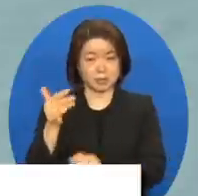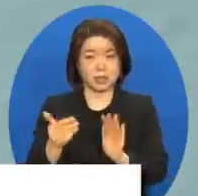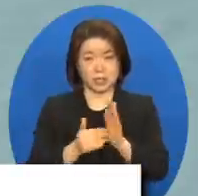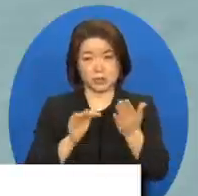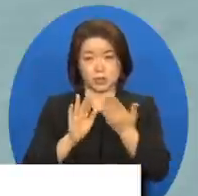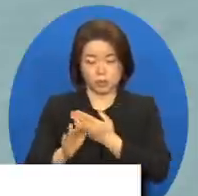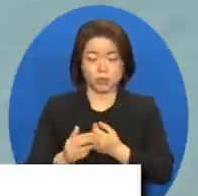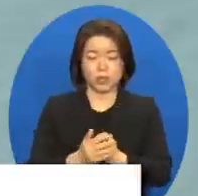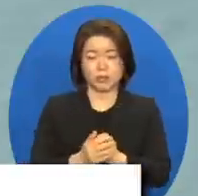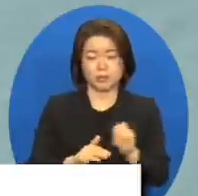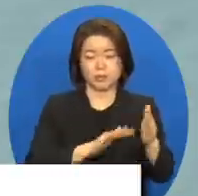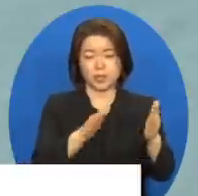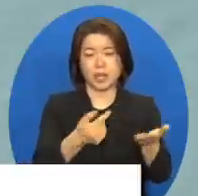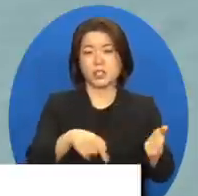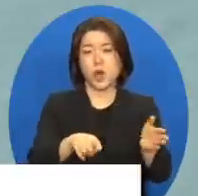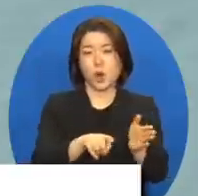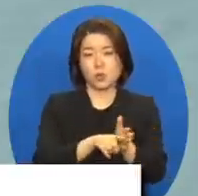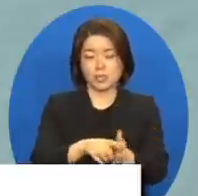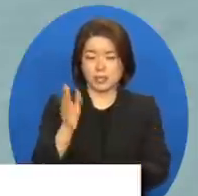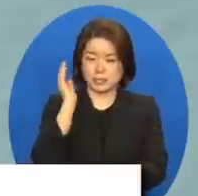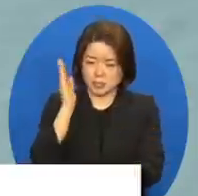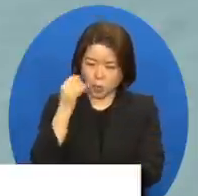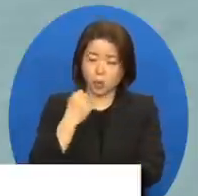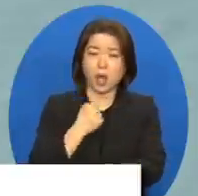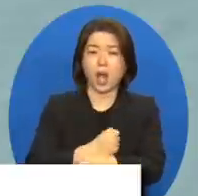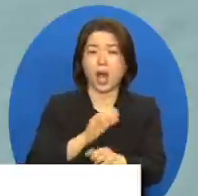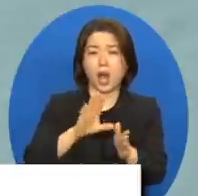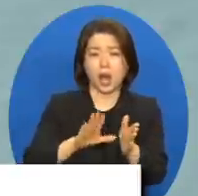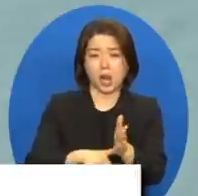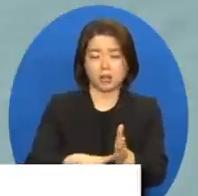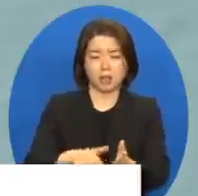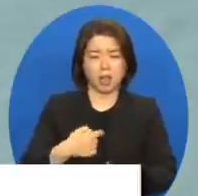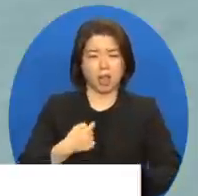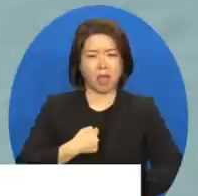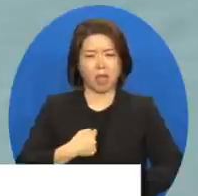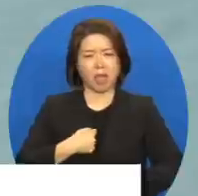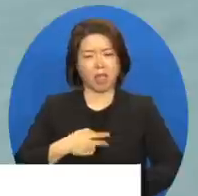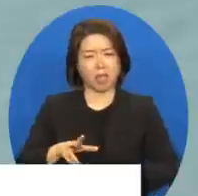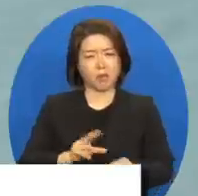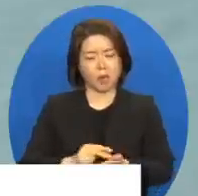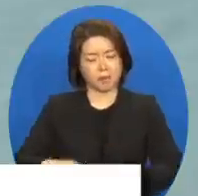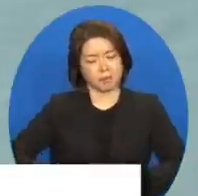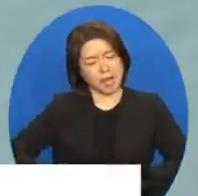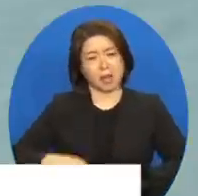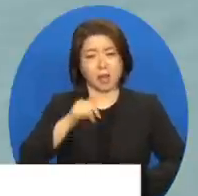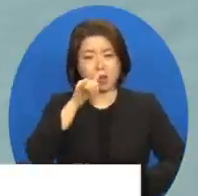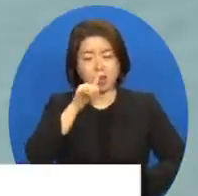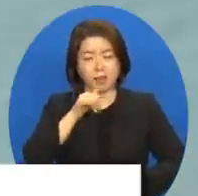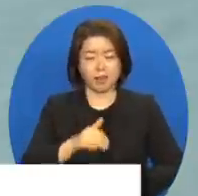가정을 위해서 설교를 하는데 제가 걸리는 거예요.